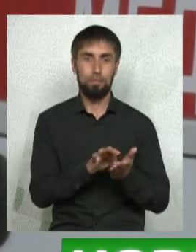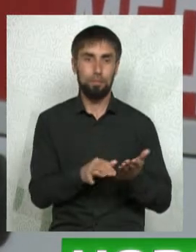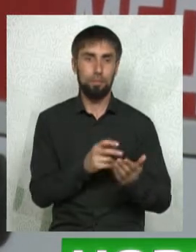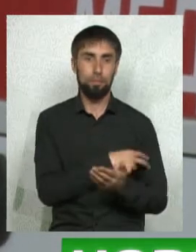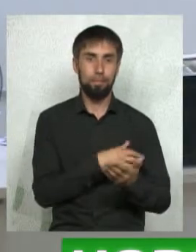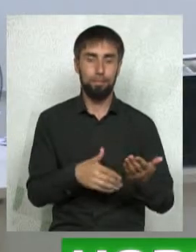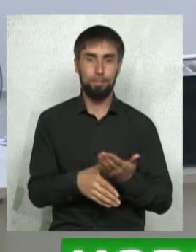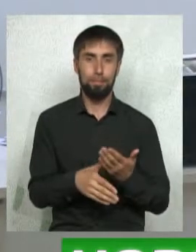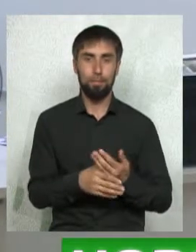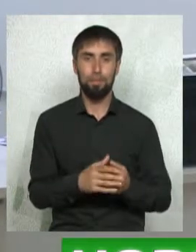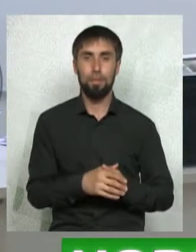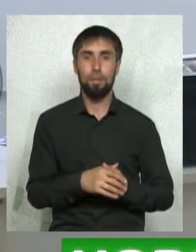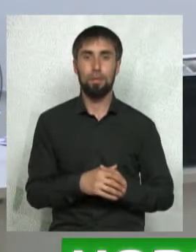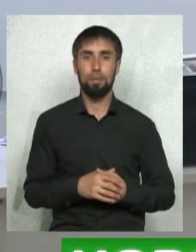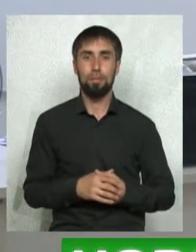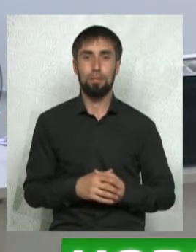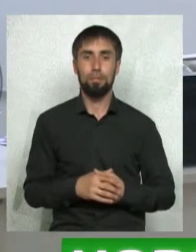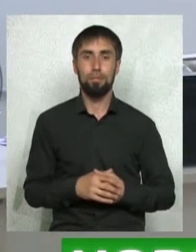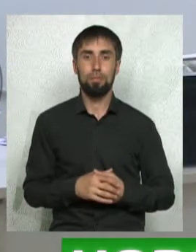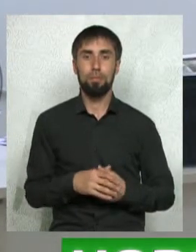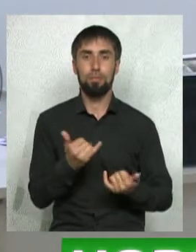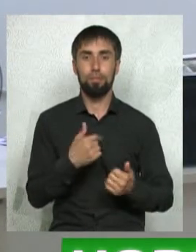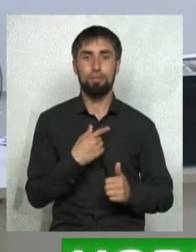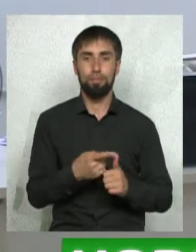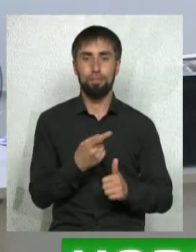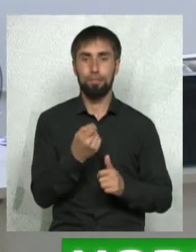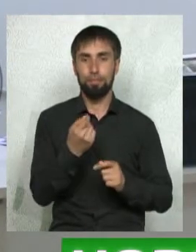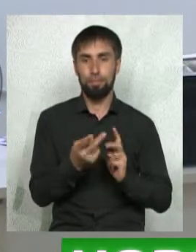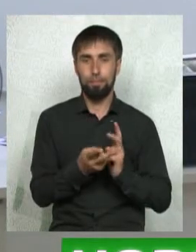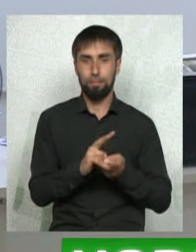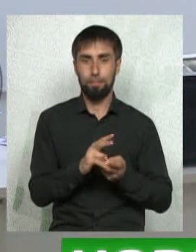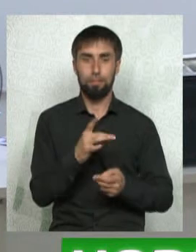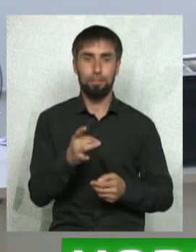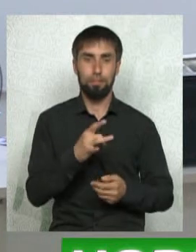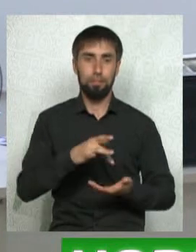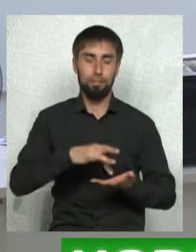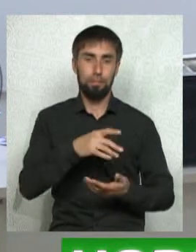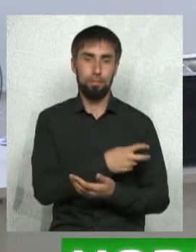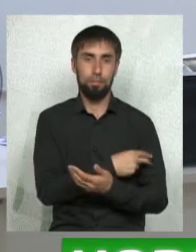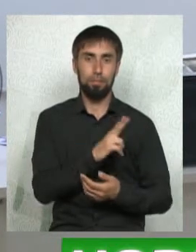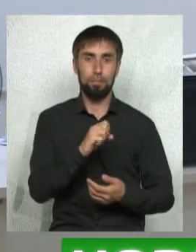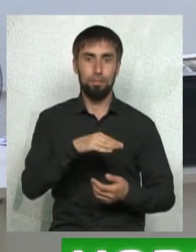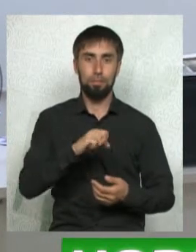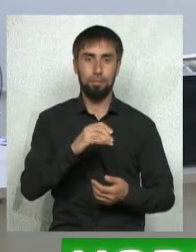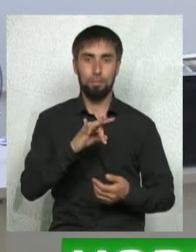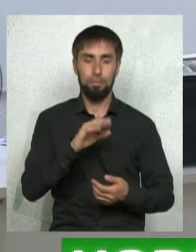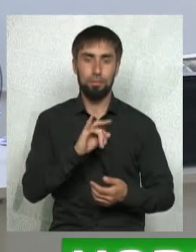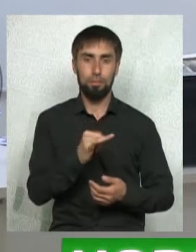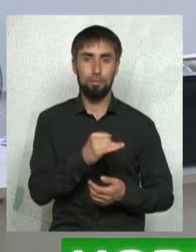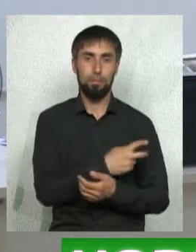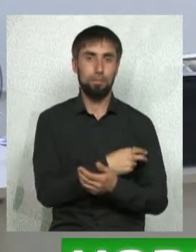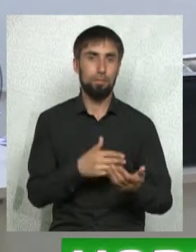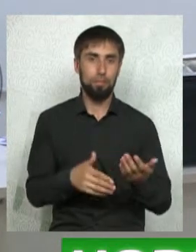медицинской помощи. Произошло слияние, поэтому сейчас мы называемся немножко по-другому. Республиканский центр медицины катастроф и скорой медицинской